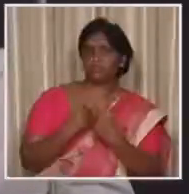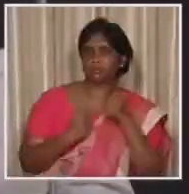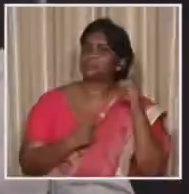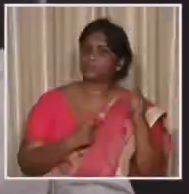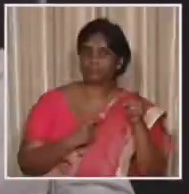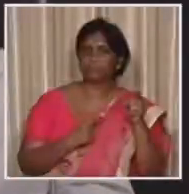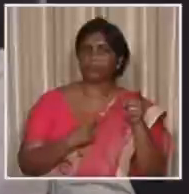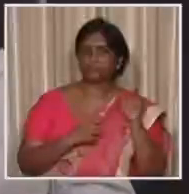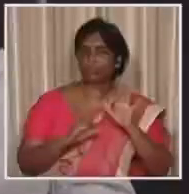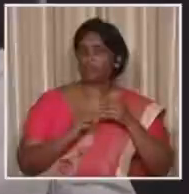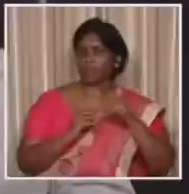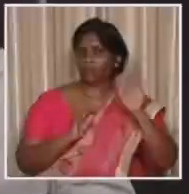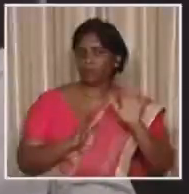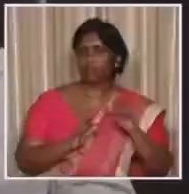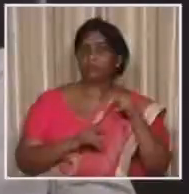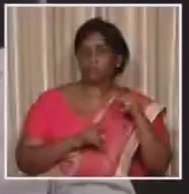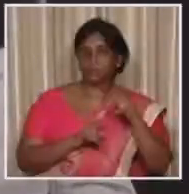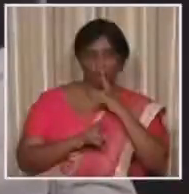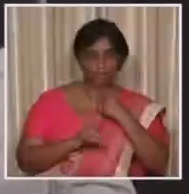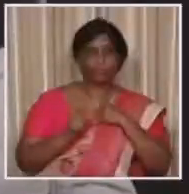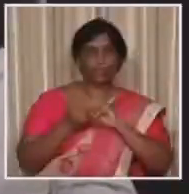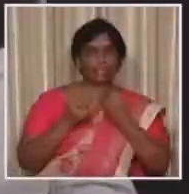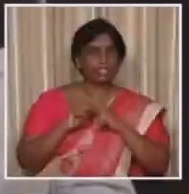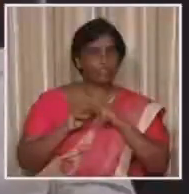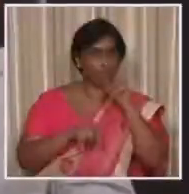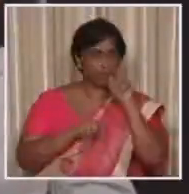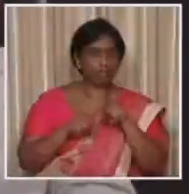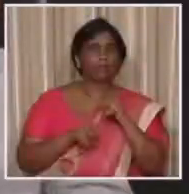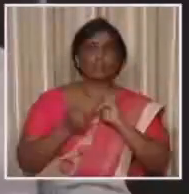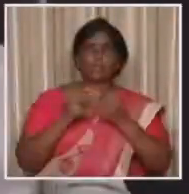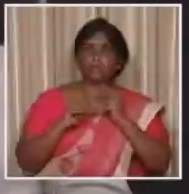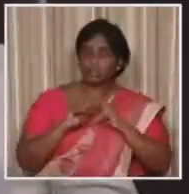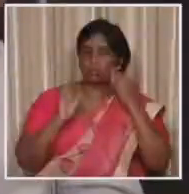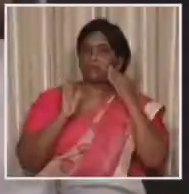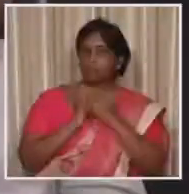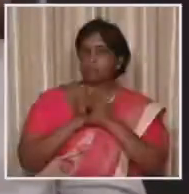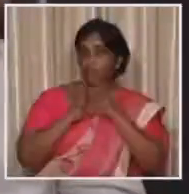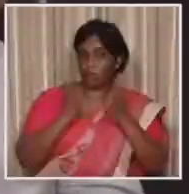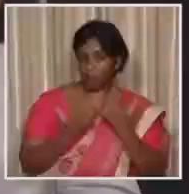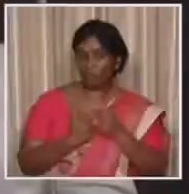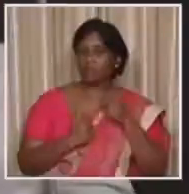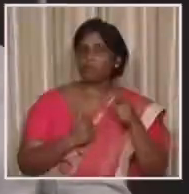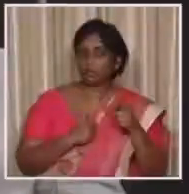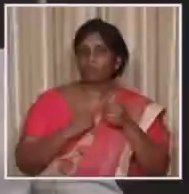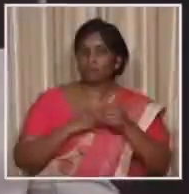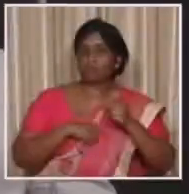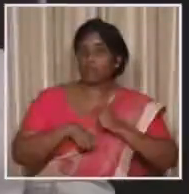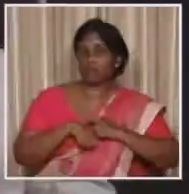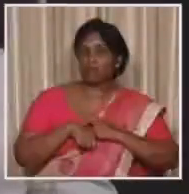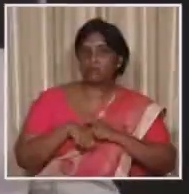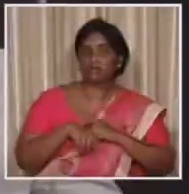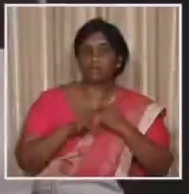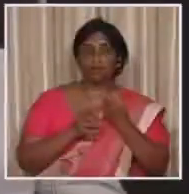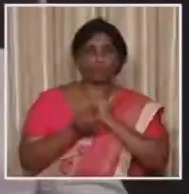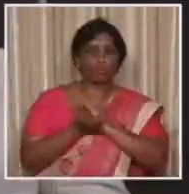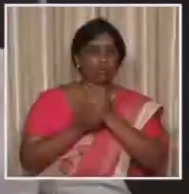ඉතින් ඒක එතන තමයි දැනට ඒ ප්‍රශ්නේ තියෙන්නේ ඒ වගේම උතුමකෝ කාඩර් එක පිළිබඳව ඒ කාඩර් එක පිළිබඳව වැඩි කිරීමක් ඕන නමුත් අපිට ඒකට තාම අවස්ථාව ට්‍රෙෂරියෙන්